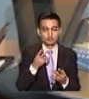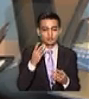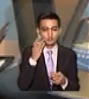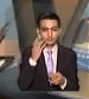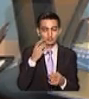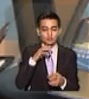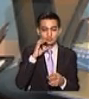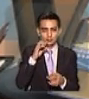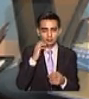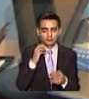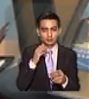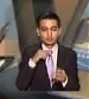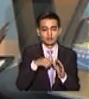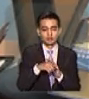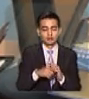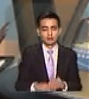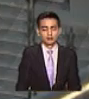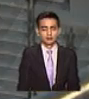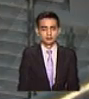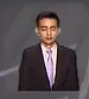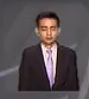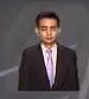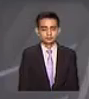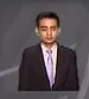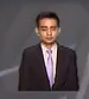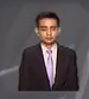и увлажнение помещения.